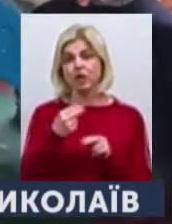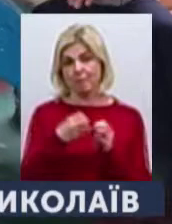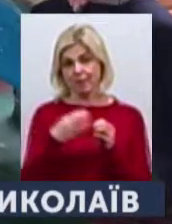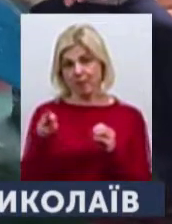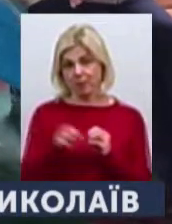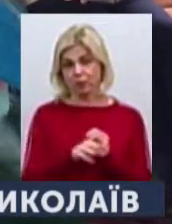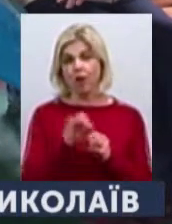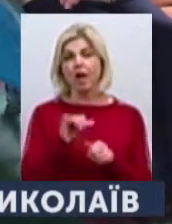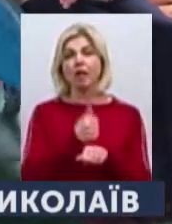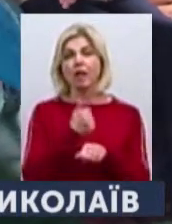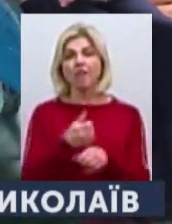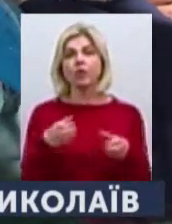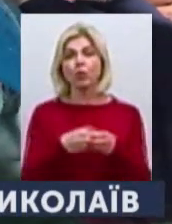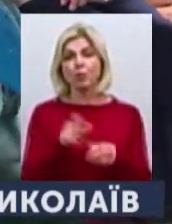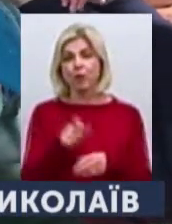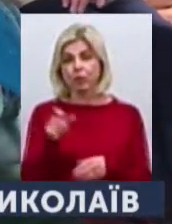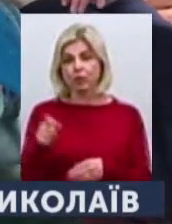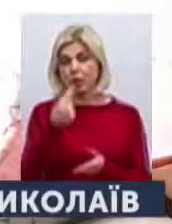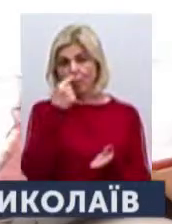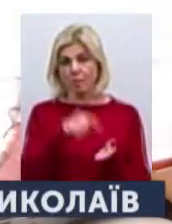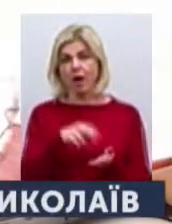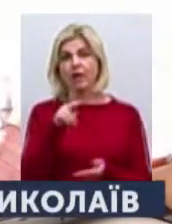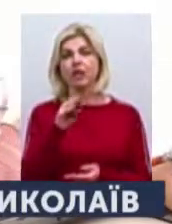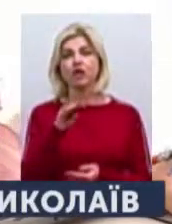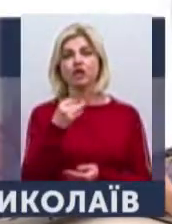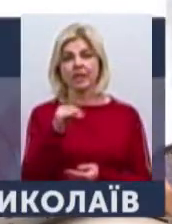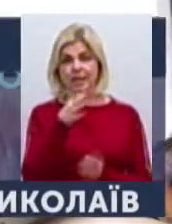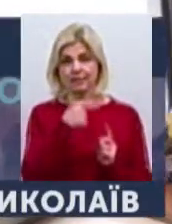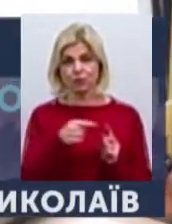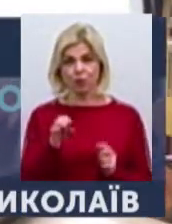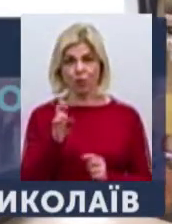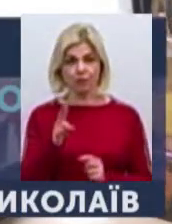Основний потік пасажирів припадає на дачний сезон.